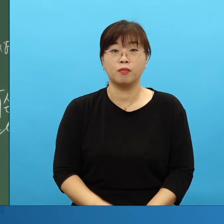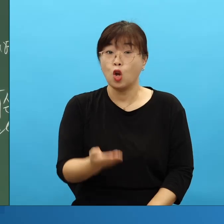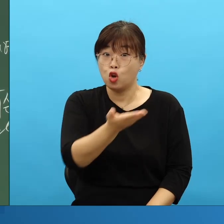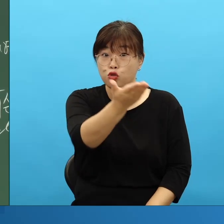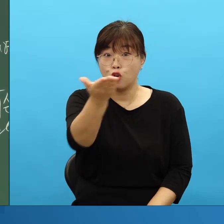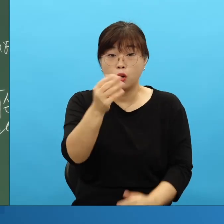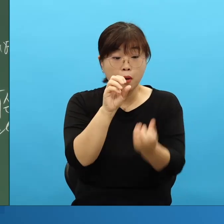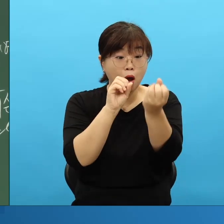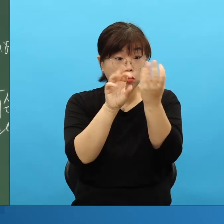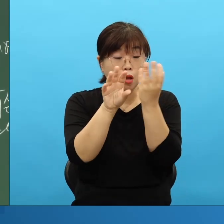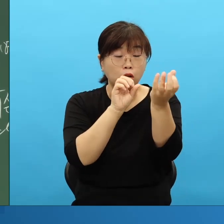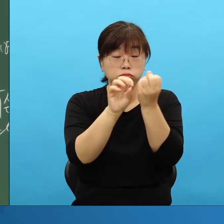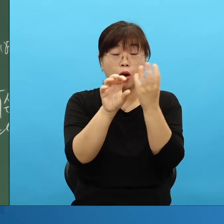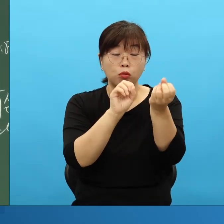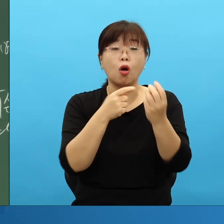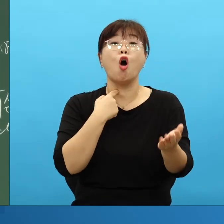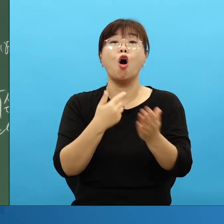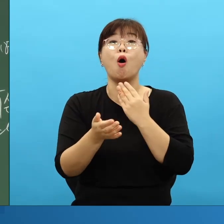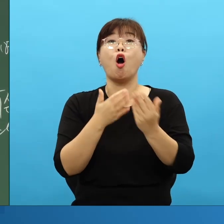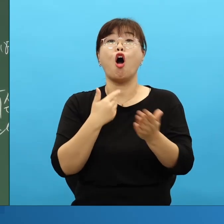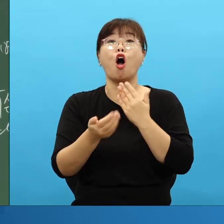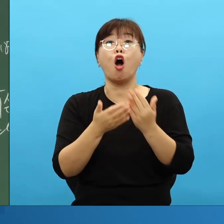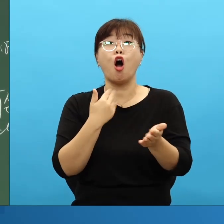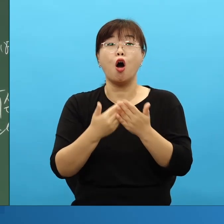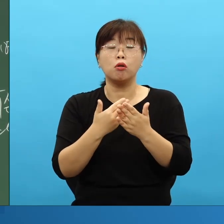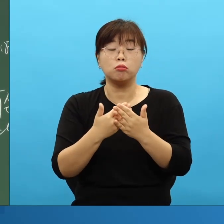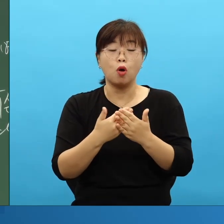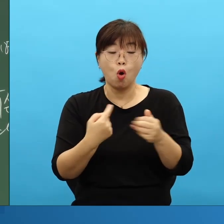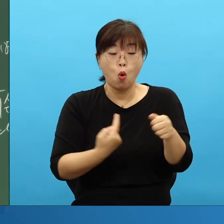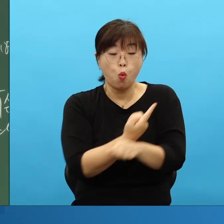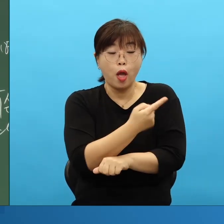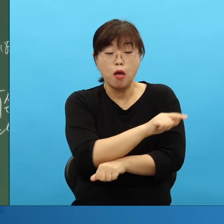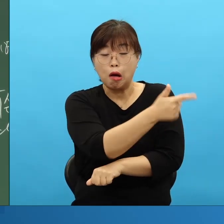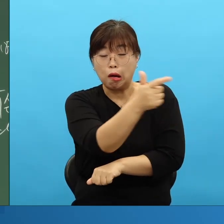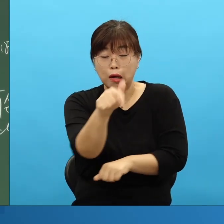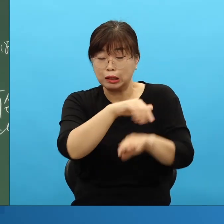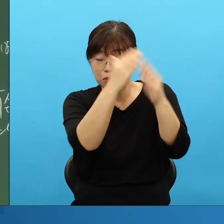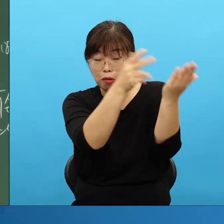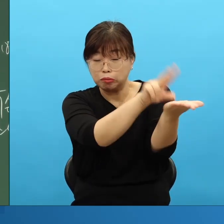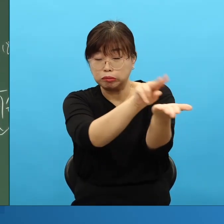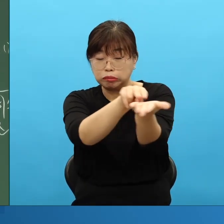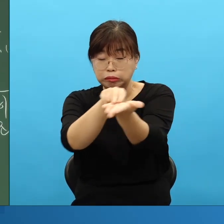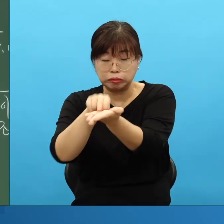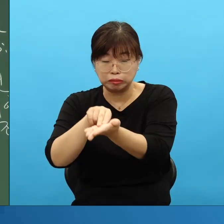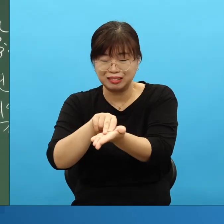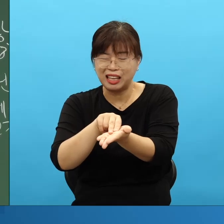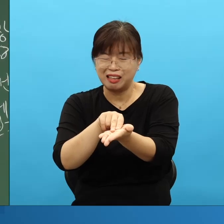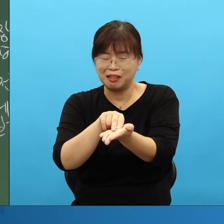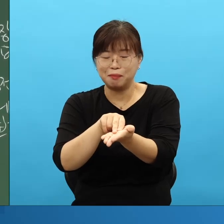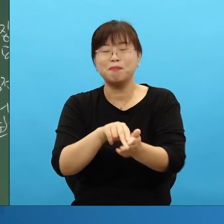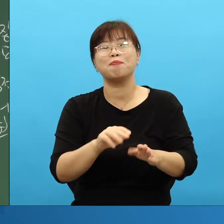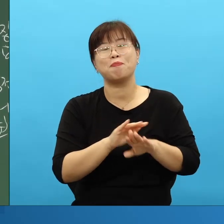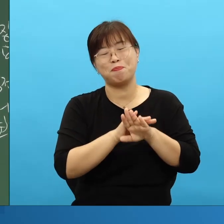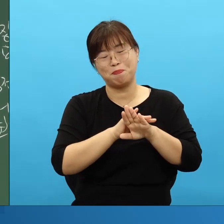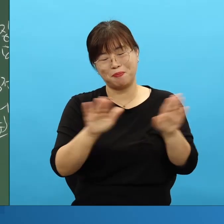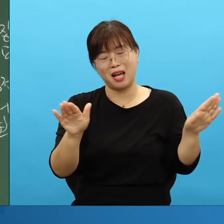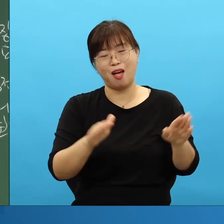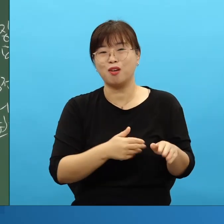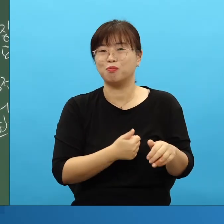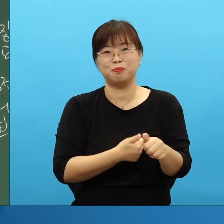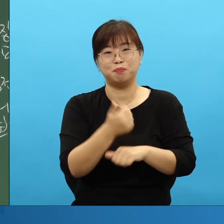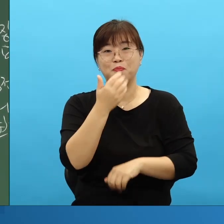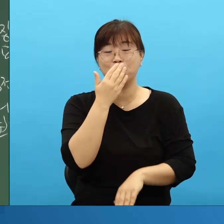받으시면 모든 것은 문제가 안 됩니다. If you receive answers, then nothing can be a problem for you. 아, 나는